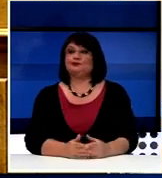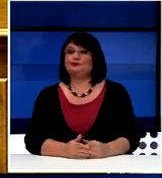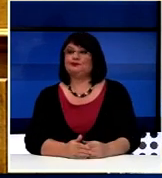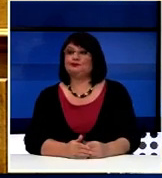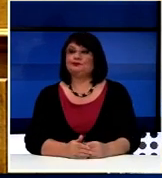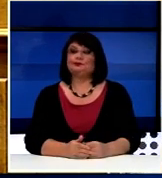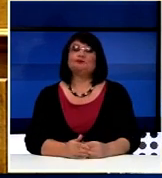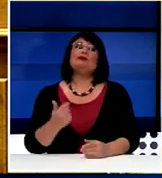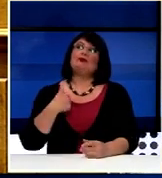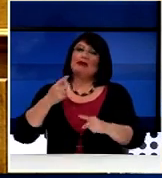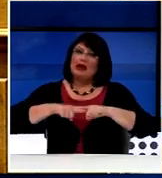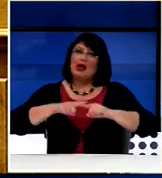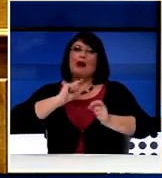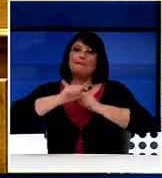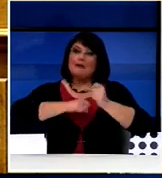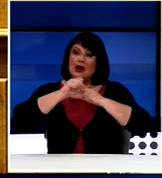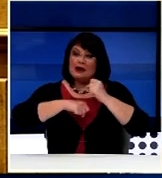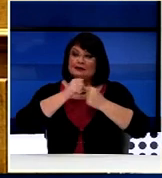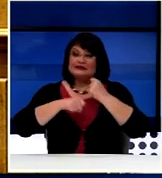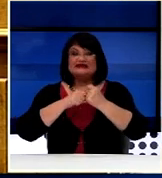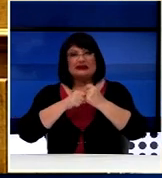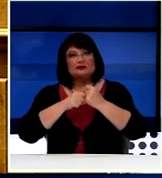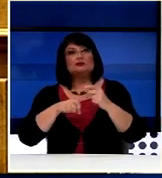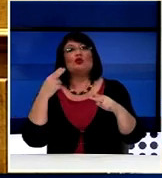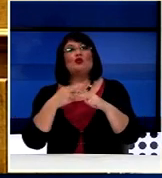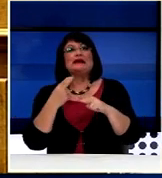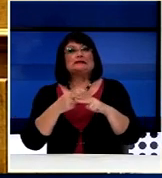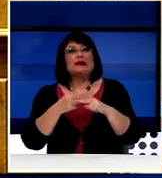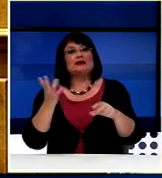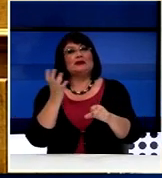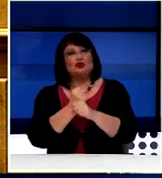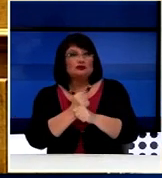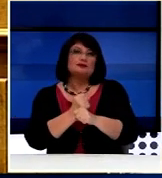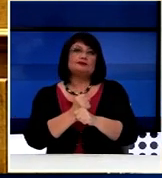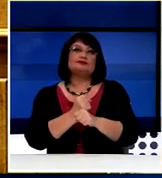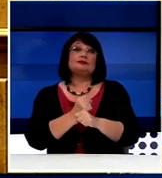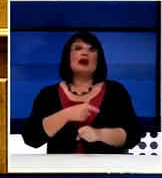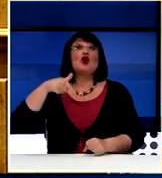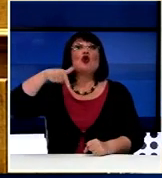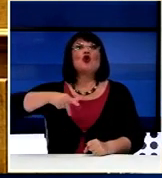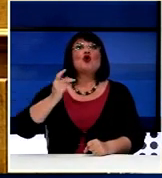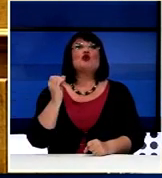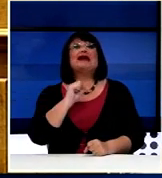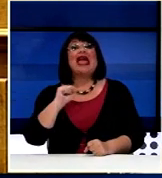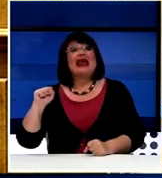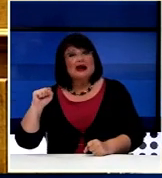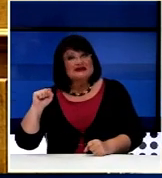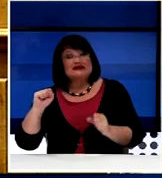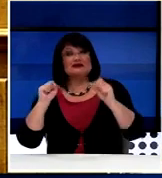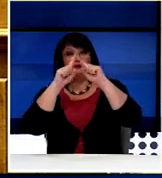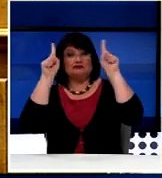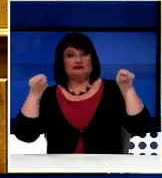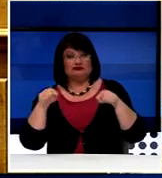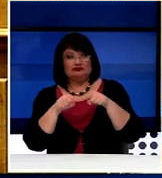και πάλεψε για το πολύτιμο και εκτιμένο του πλαισίου Γκουτιέρες, την κατάργηση